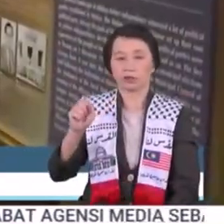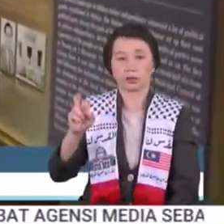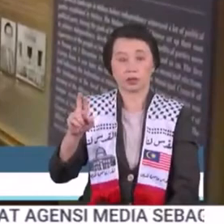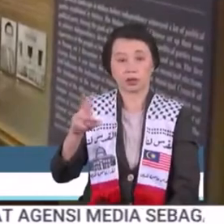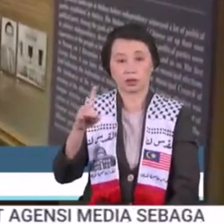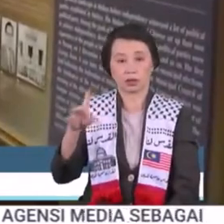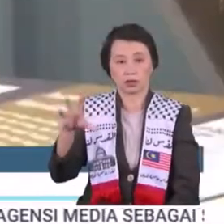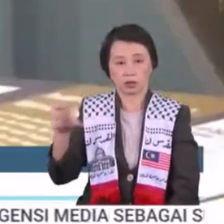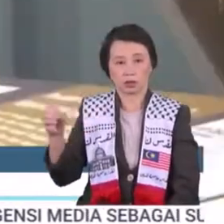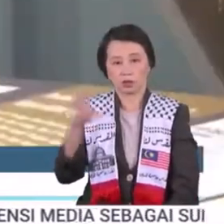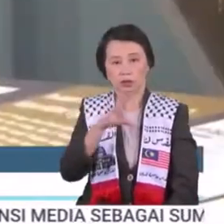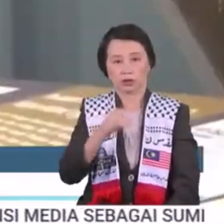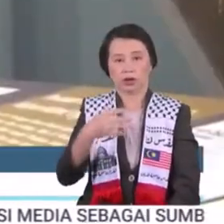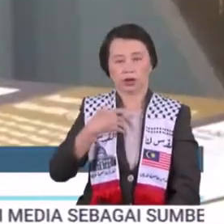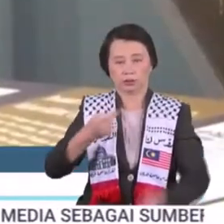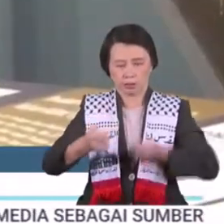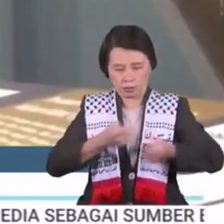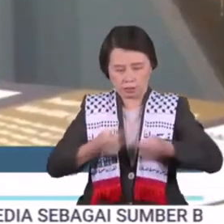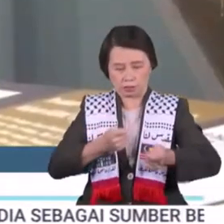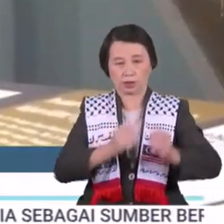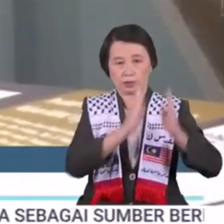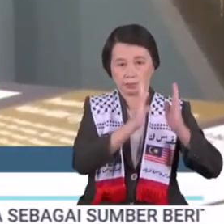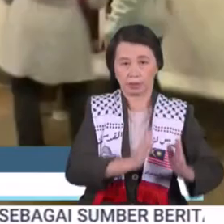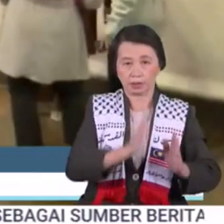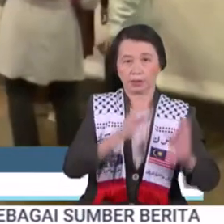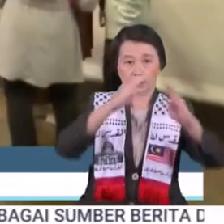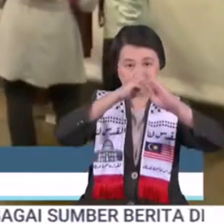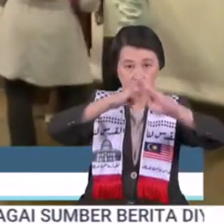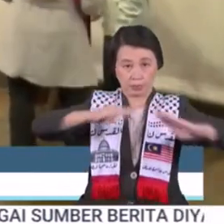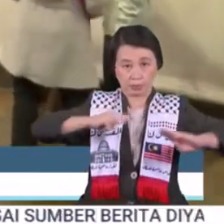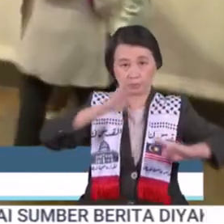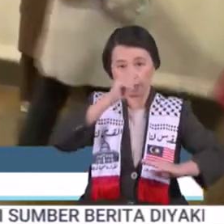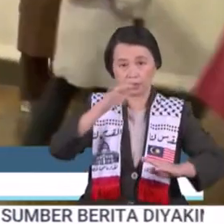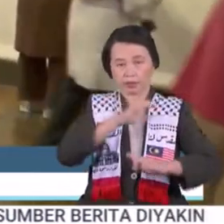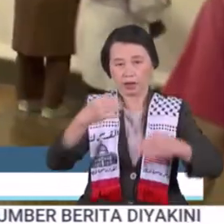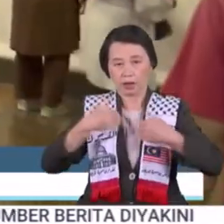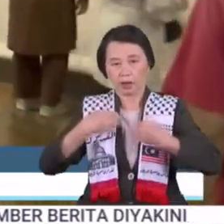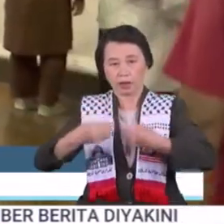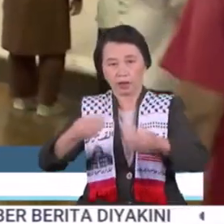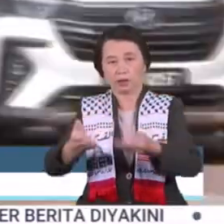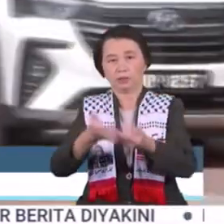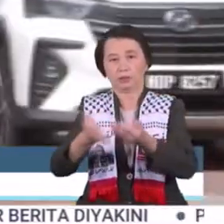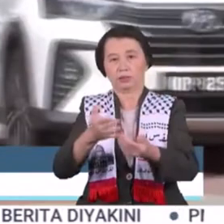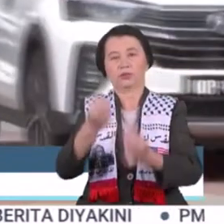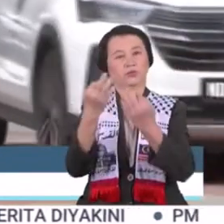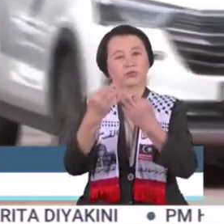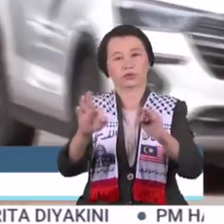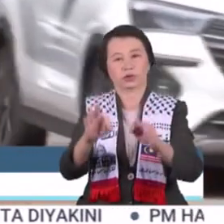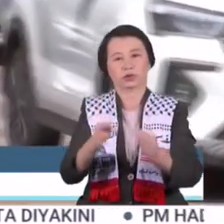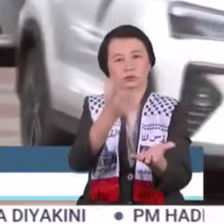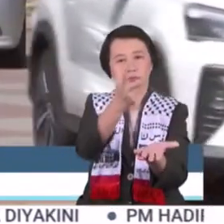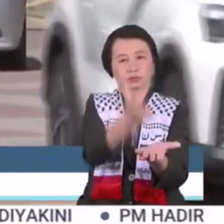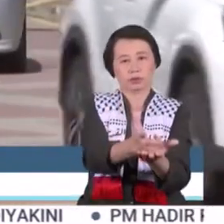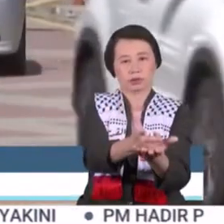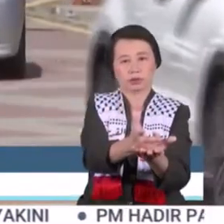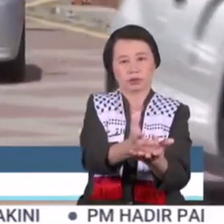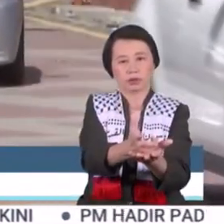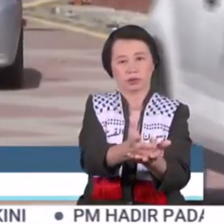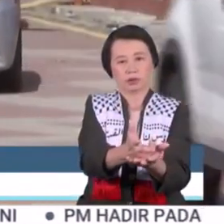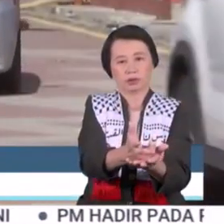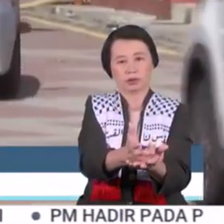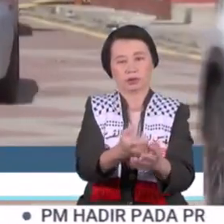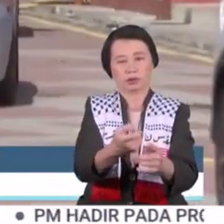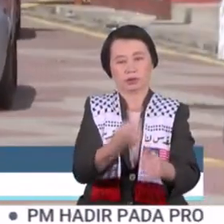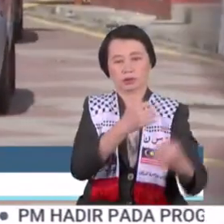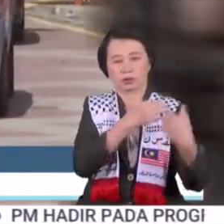semua 21 muzium kendalian perbadanan Muzium Melaka. Turut ditawar kemudahan percuma bagi tempat letak kereta seliaan